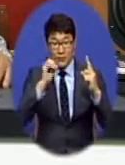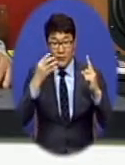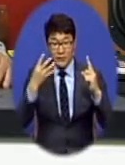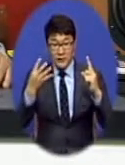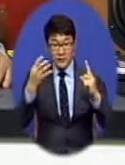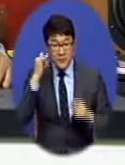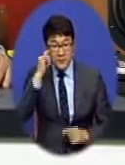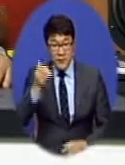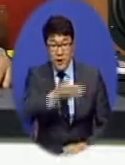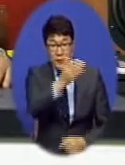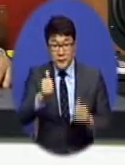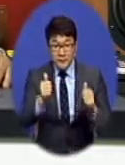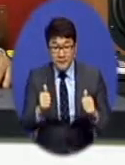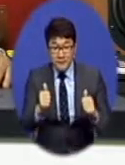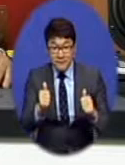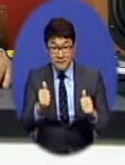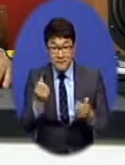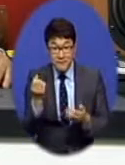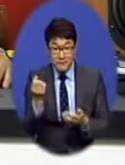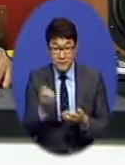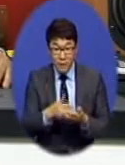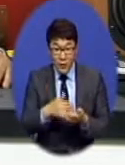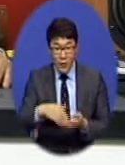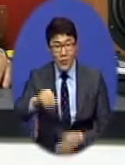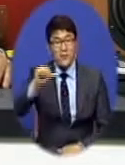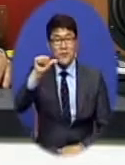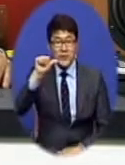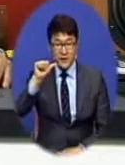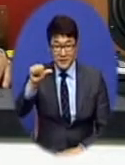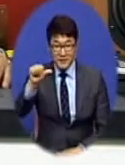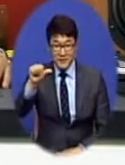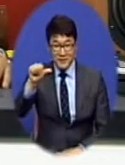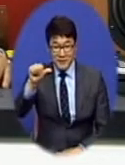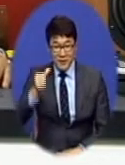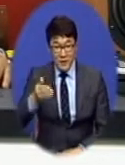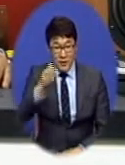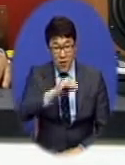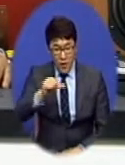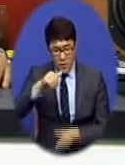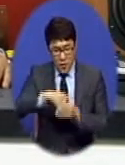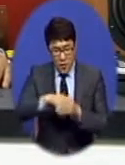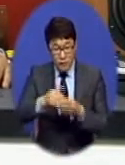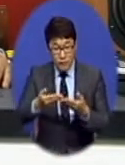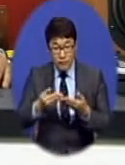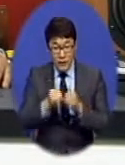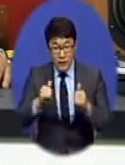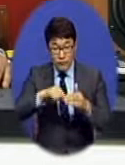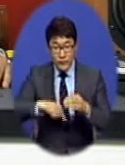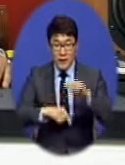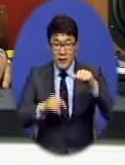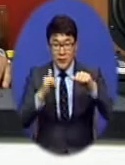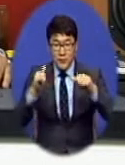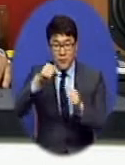060-608-1004 시청자 심사는 5번입니다. 그렇습니다. 자, 시청자 심사하신 분들 중에요. 저희가